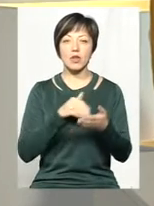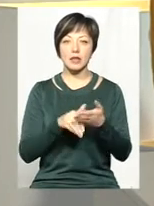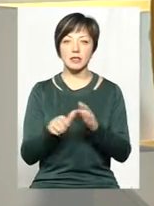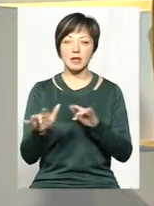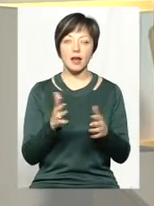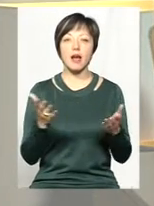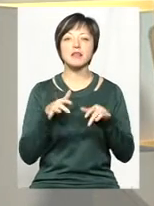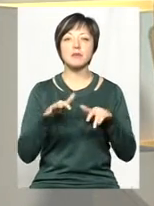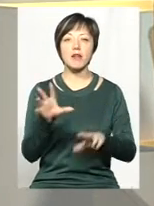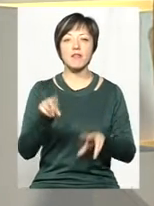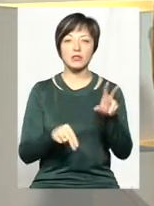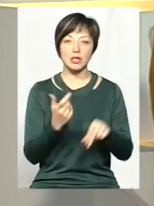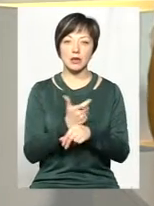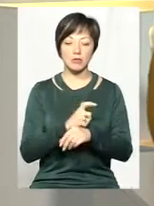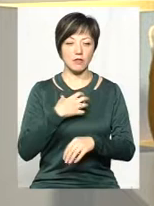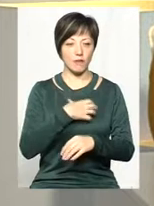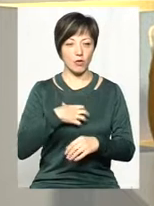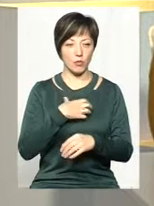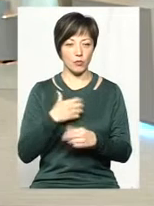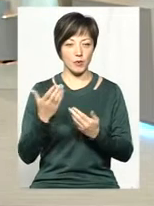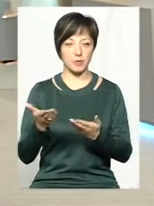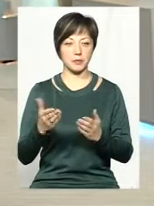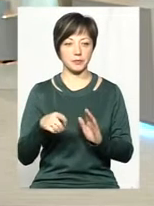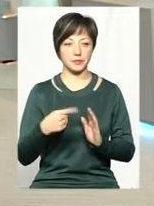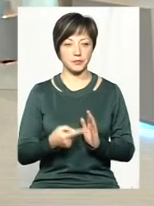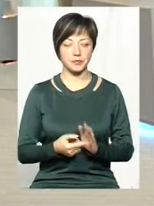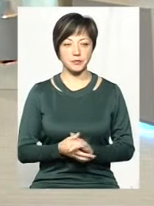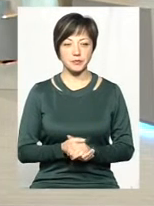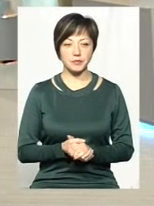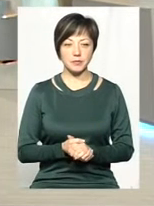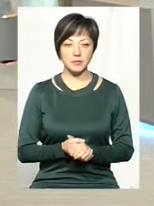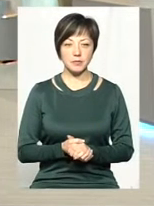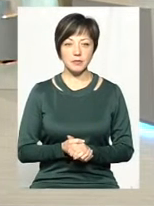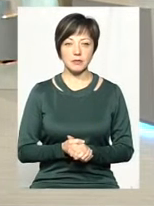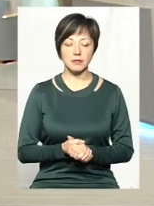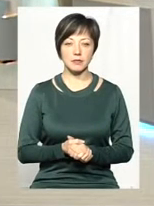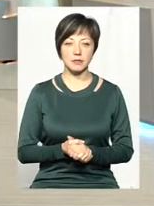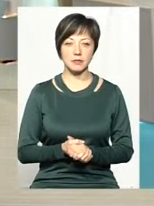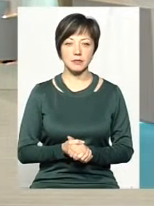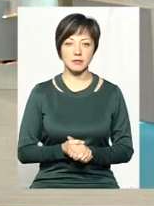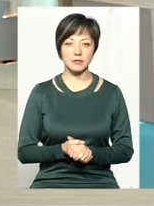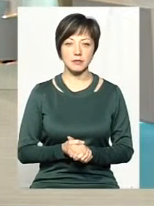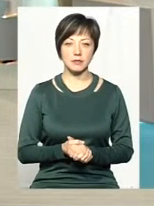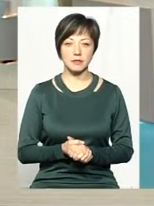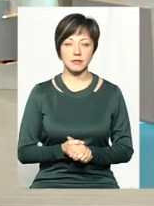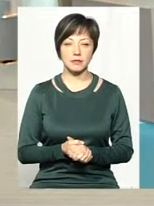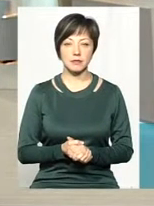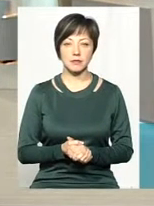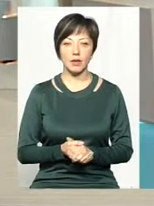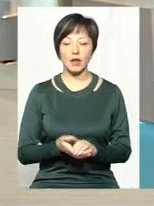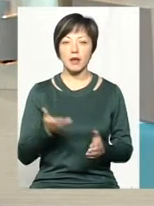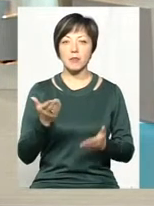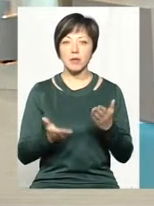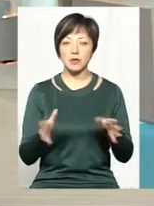справи вважаєте от найбільш вагомими, Наталі? Ну, мабуть, співпрацю з фондом «Серце